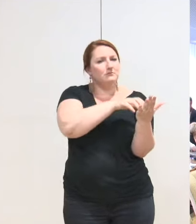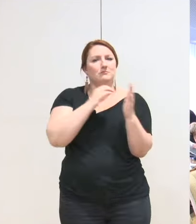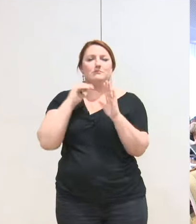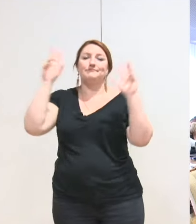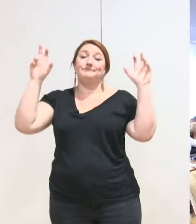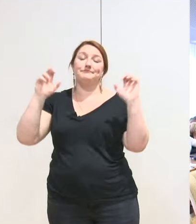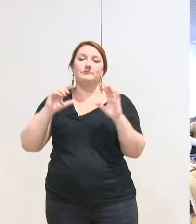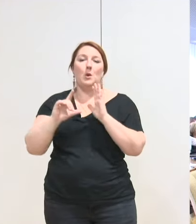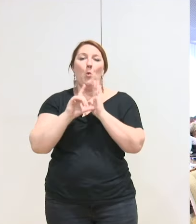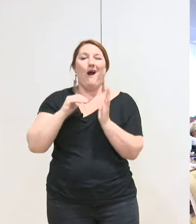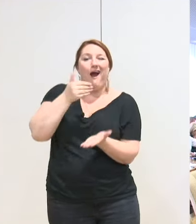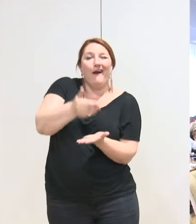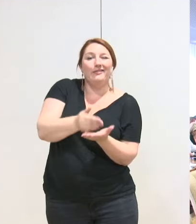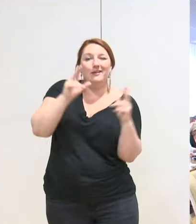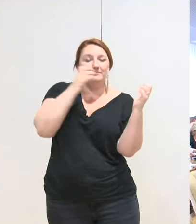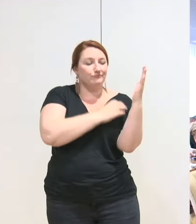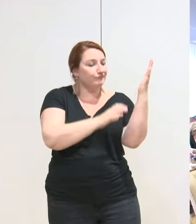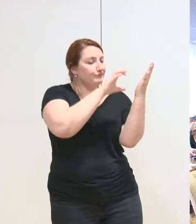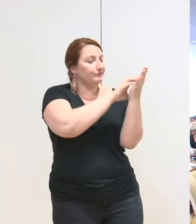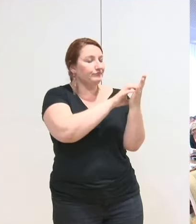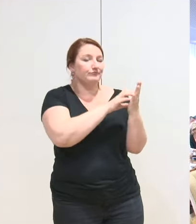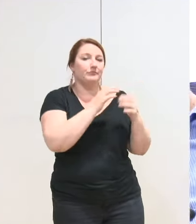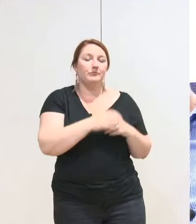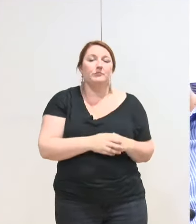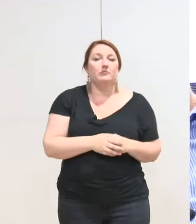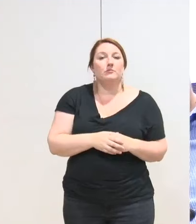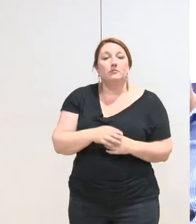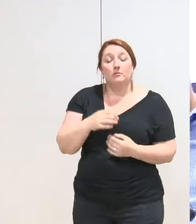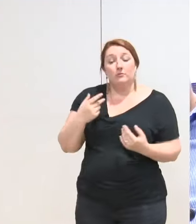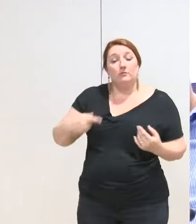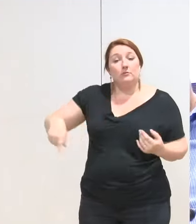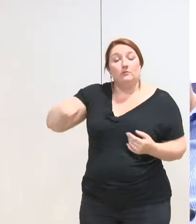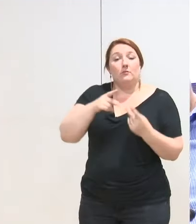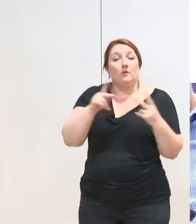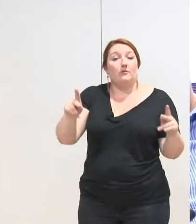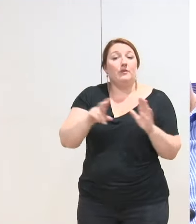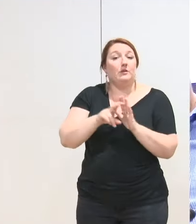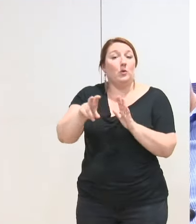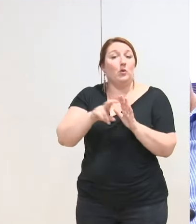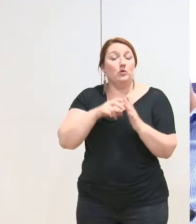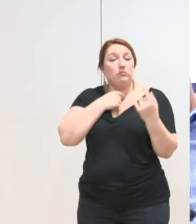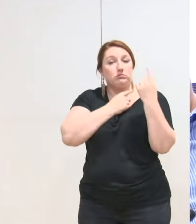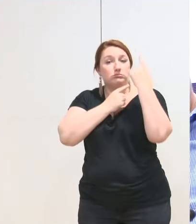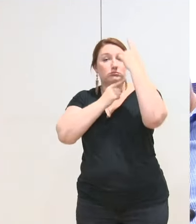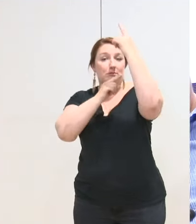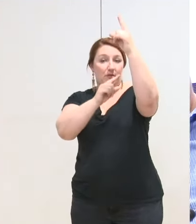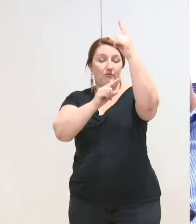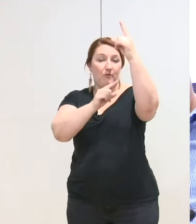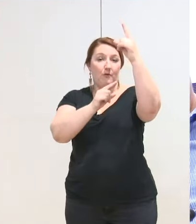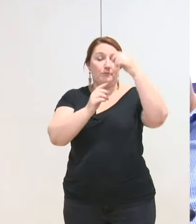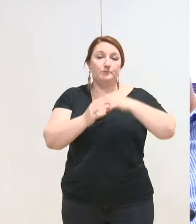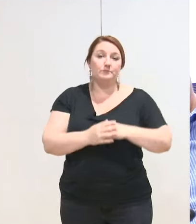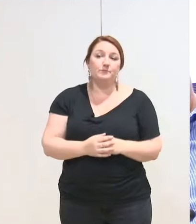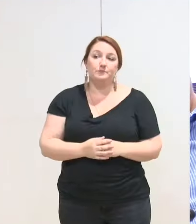arrêté qui permet à la ville de Grenoble de se défendre vis-à-vis de la requête